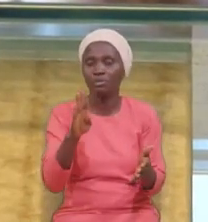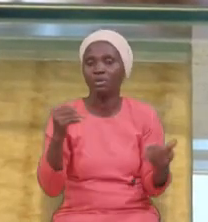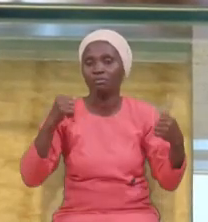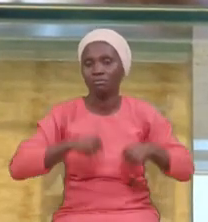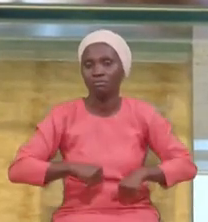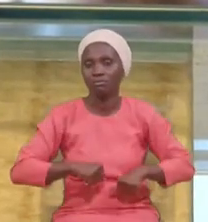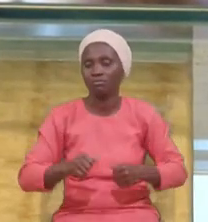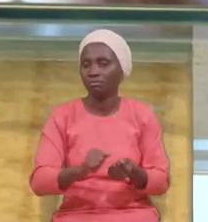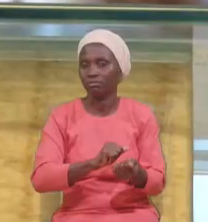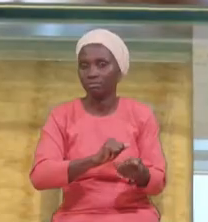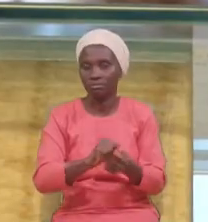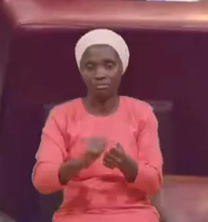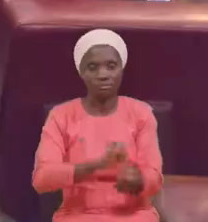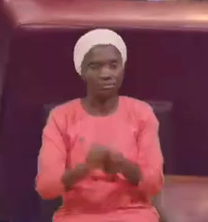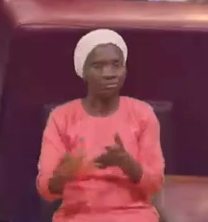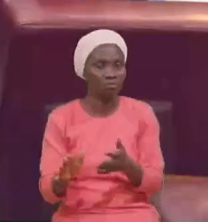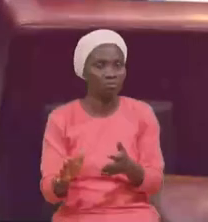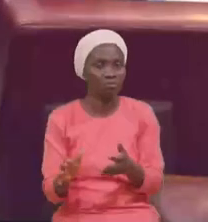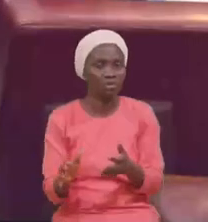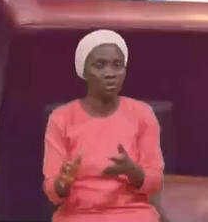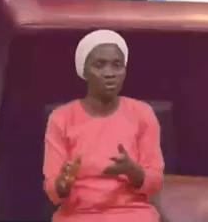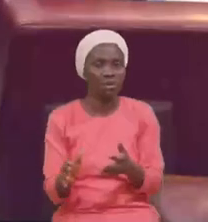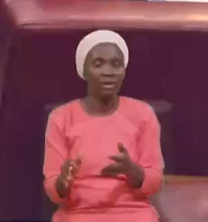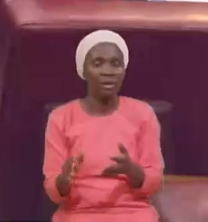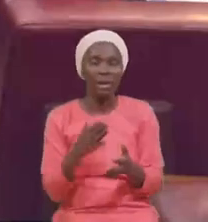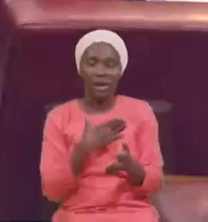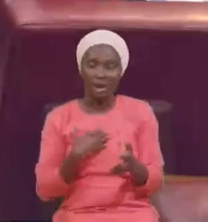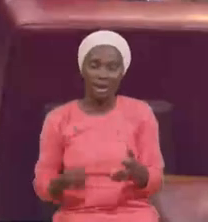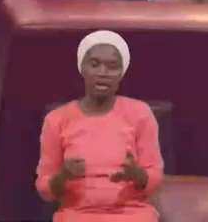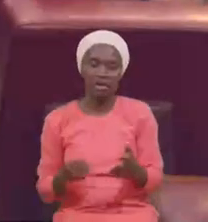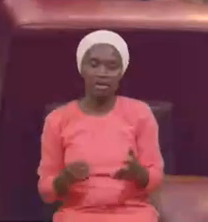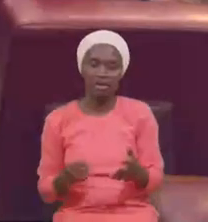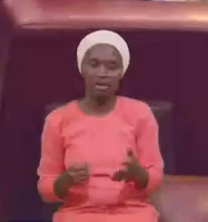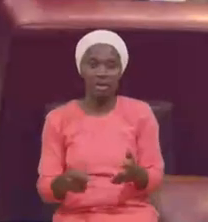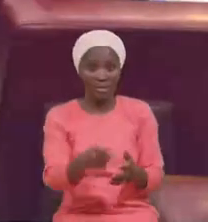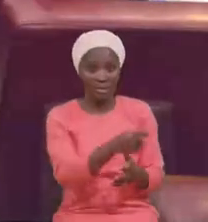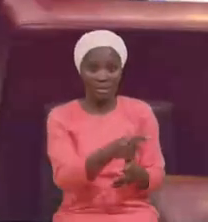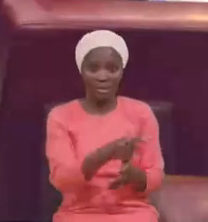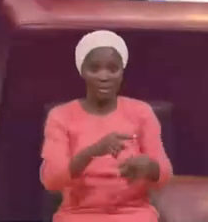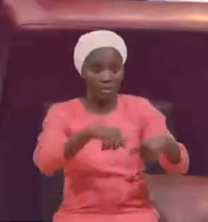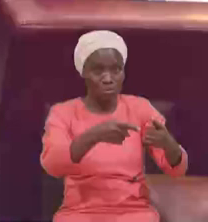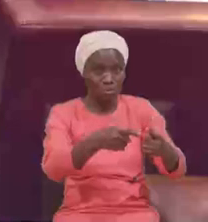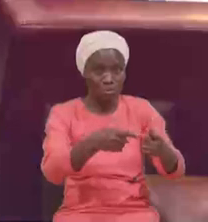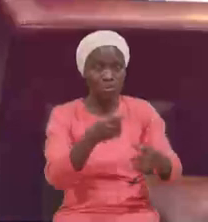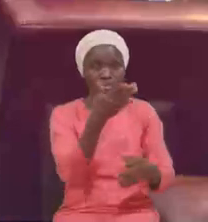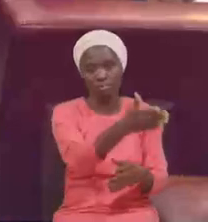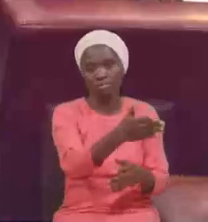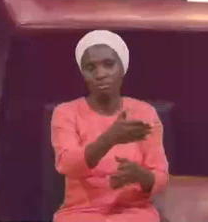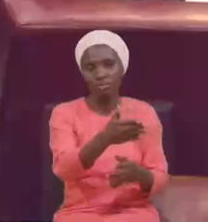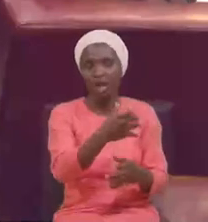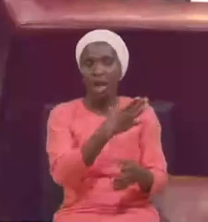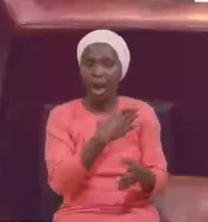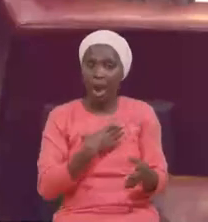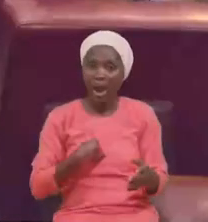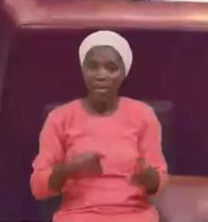Et il s'en allait. Quelqu'un là-bas, aidez-moi à crier cela. Et il s'en allait. Laissez-moi